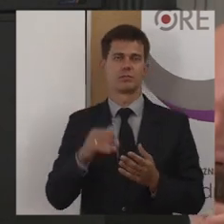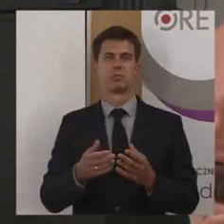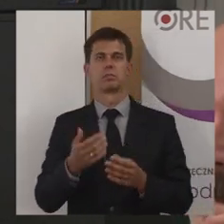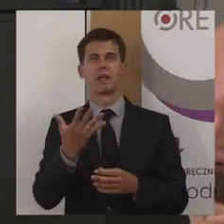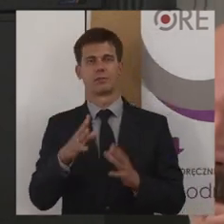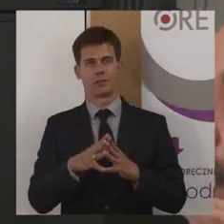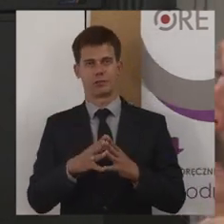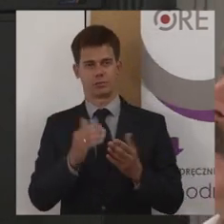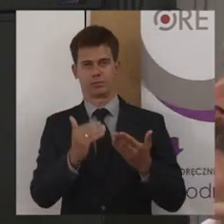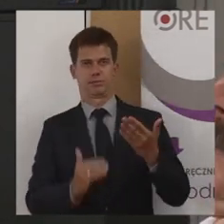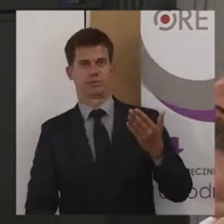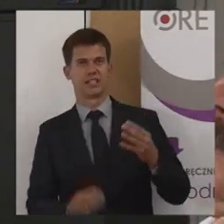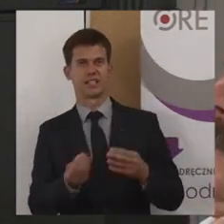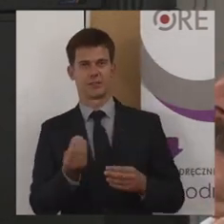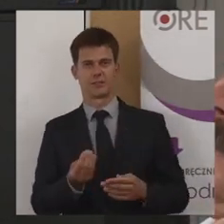jeszcze kilka tych elementów,